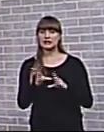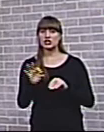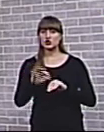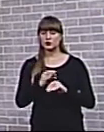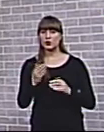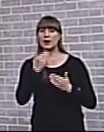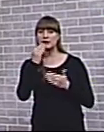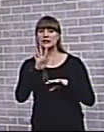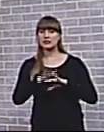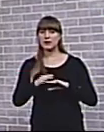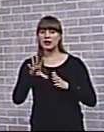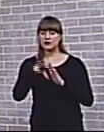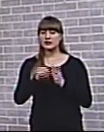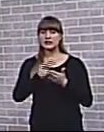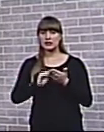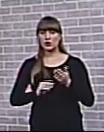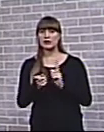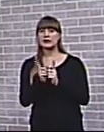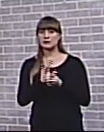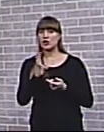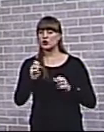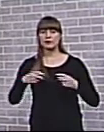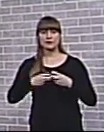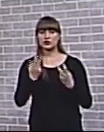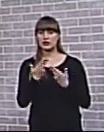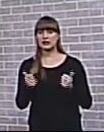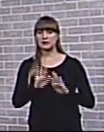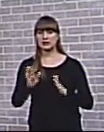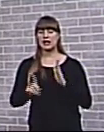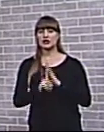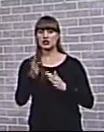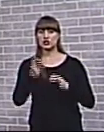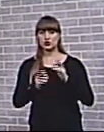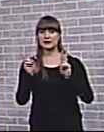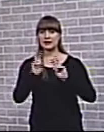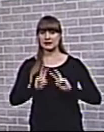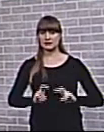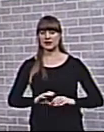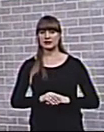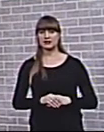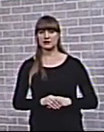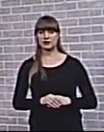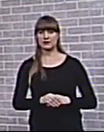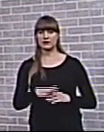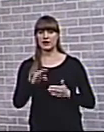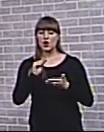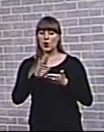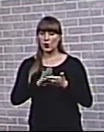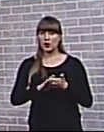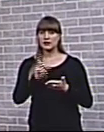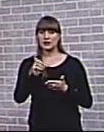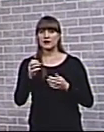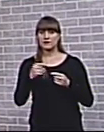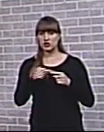просьбой внести в документ изменения. Но там нарушения не признали, и начались судебные разбирательства. Указанному клиенту в течение